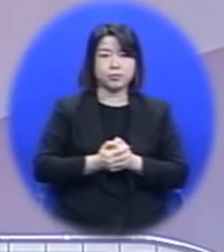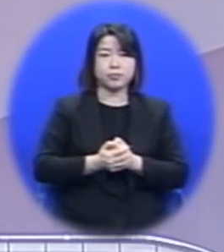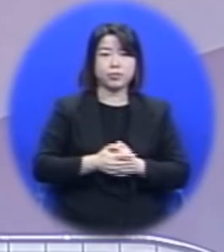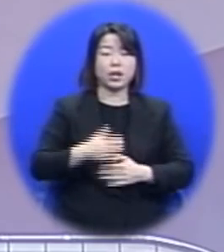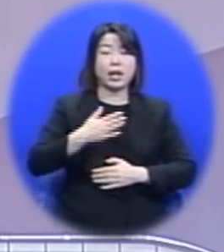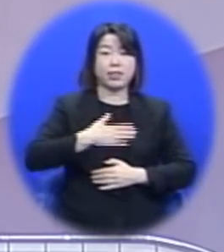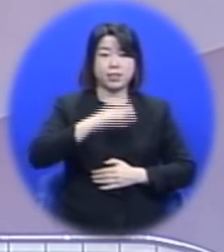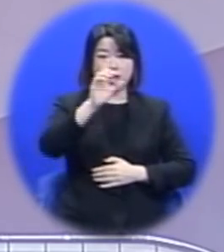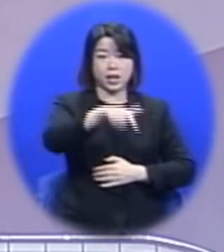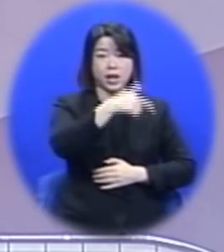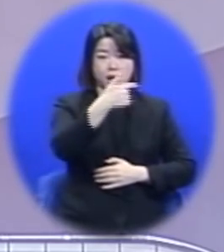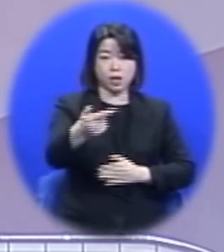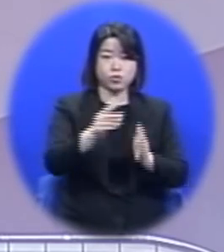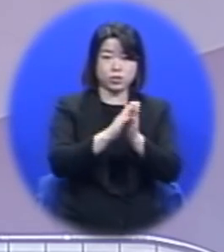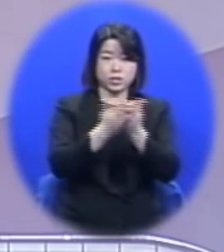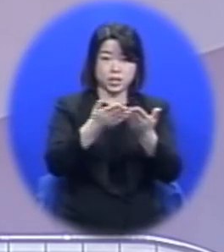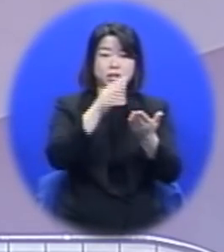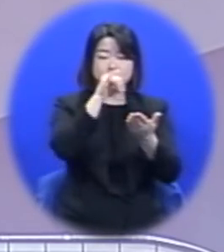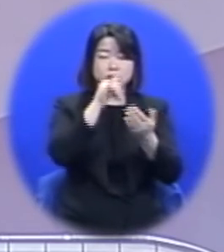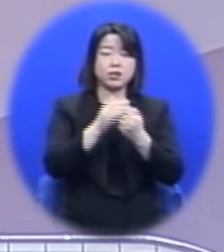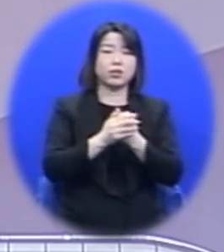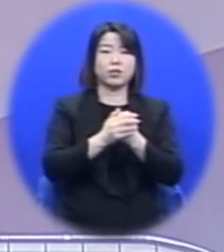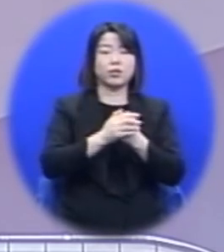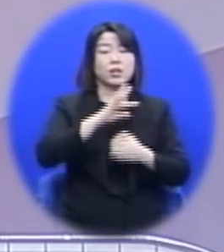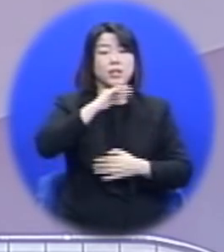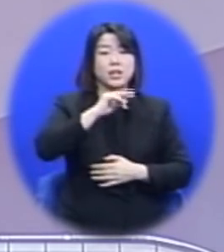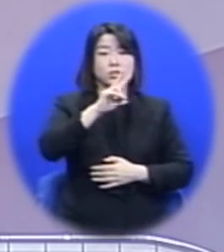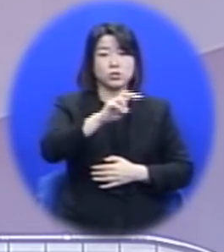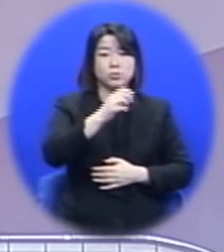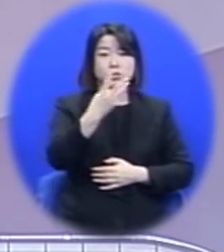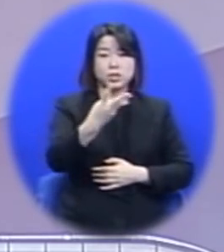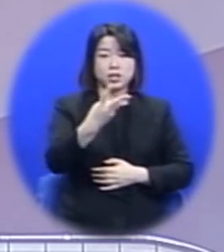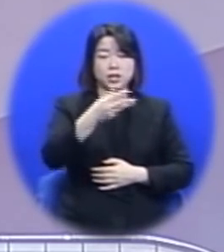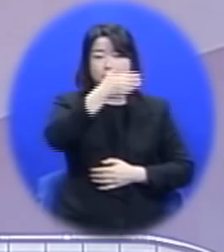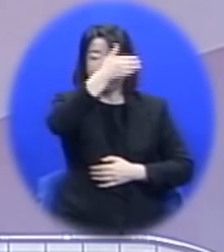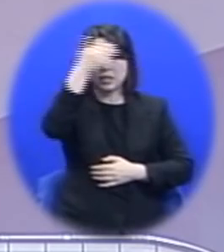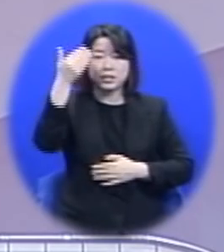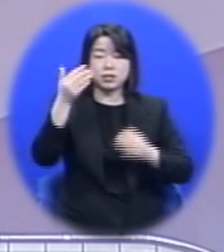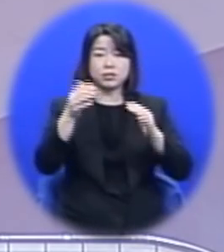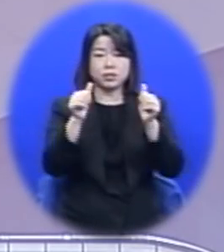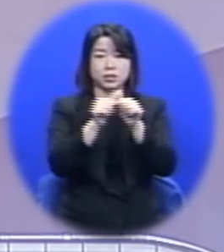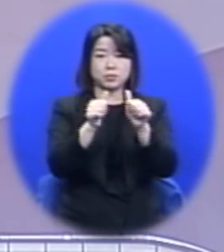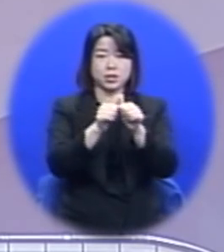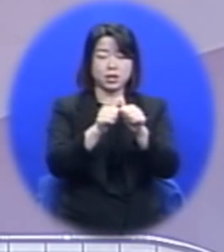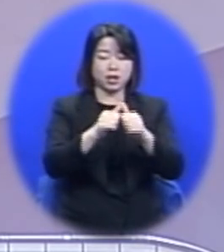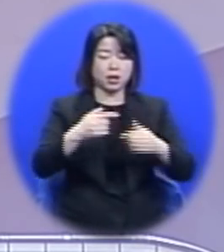나의 하루라는 책이 있습니다. 23살 청년이 폐결핵에 걸려서